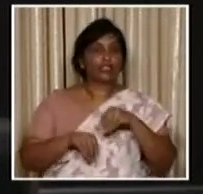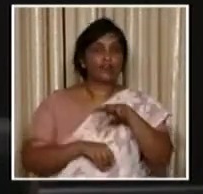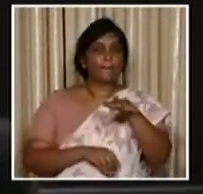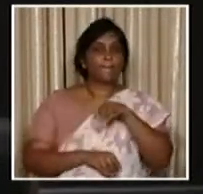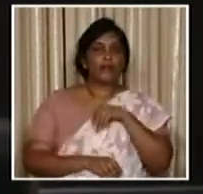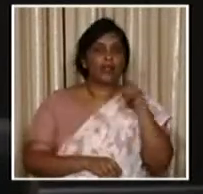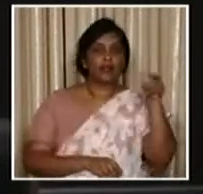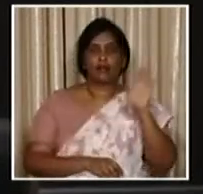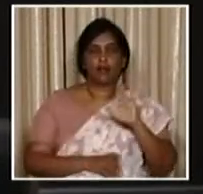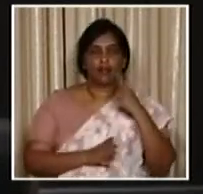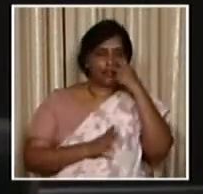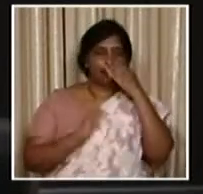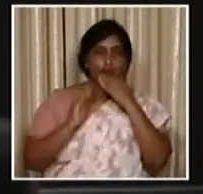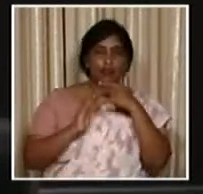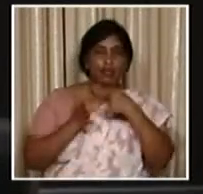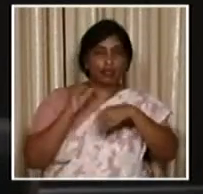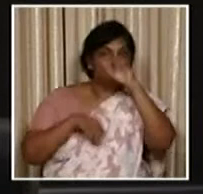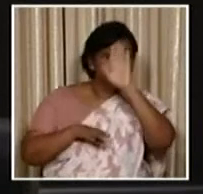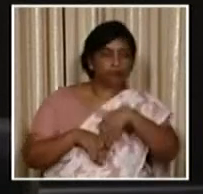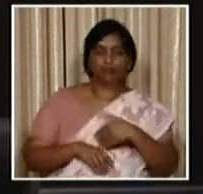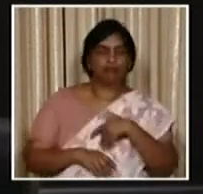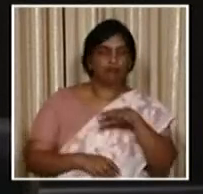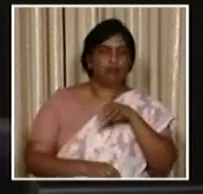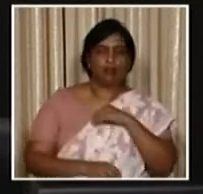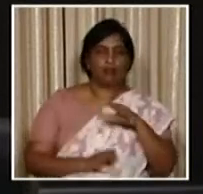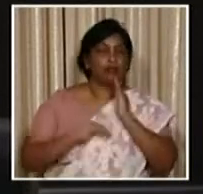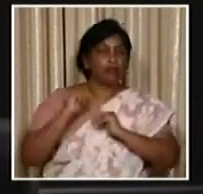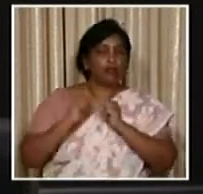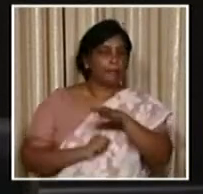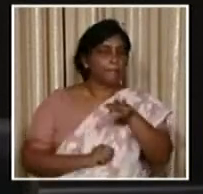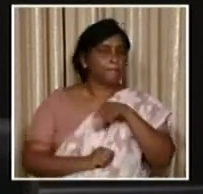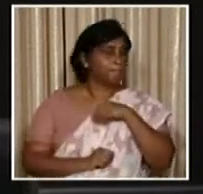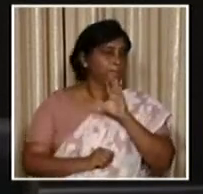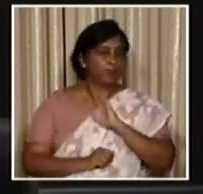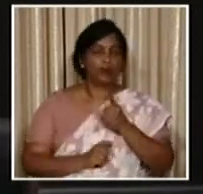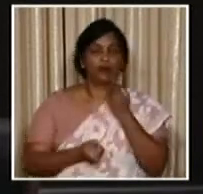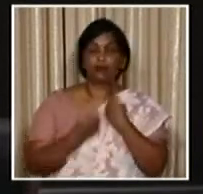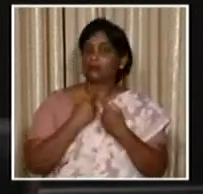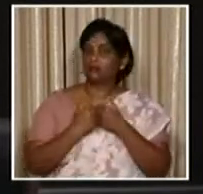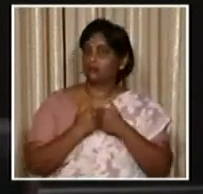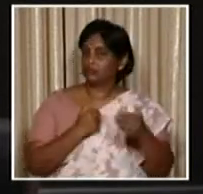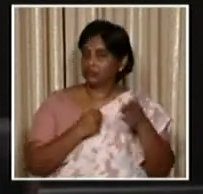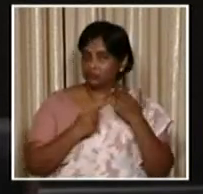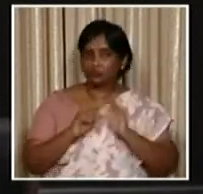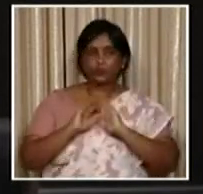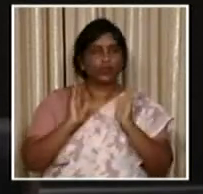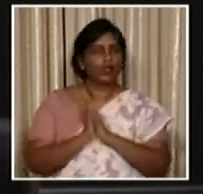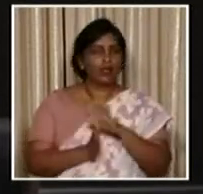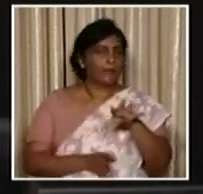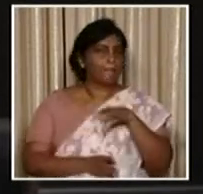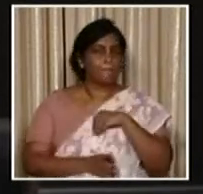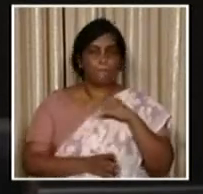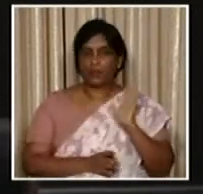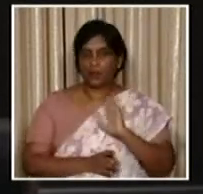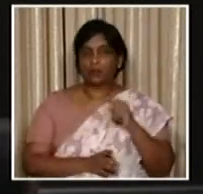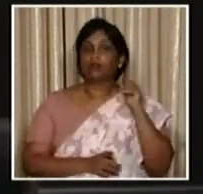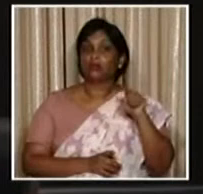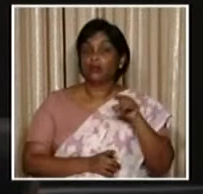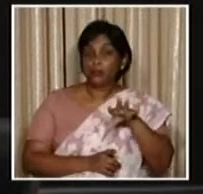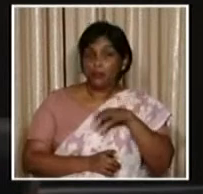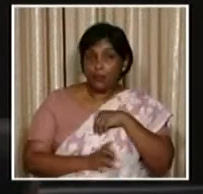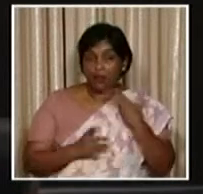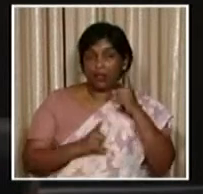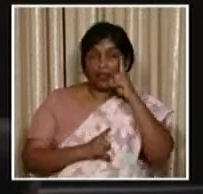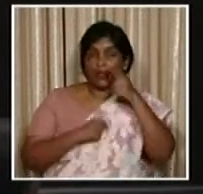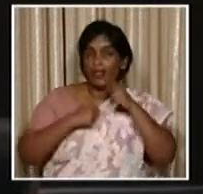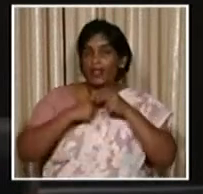නැහැ ඒ දේවස්ථාන අද මේ තියෙන ක්‍රමවේදේ පිළිගන්නේ නැහැ මේ විමර්ශන කටයුතු පිළිගන්නේ නැහැ ඒ පිළි නොගන්න